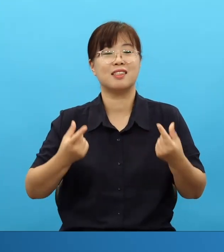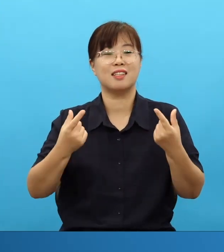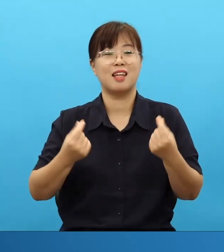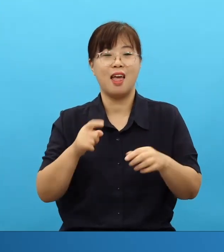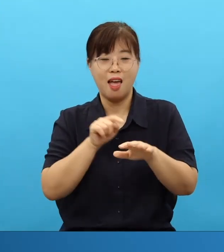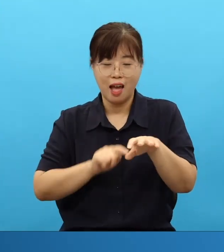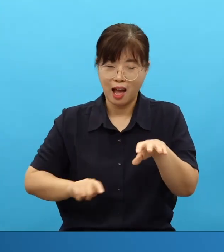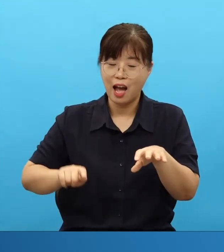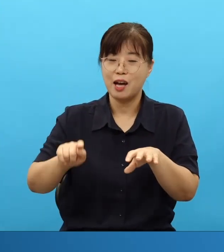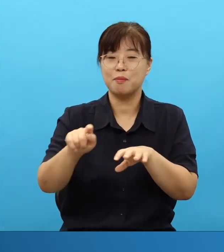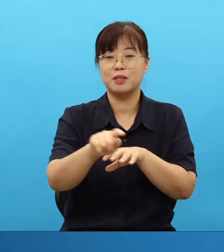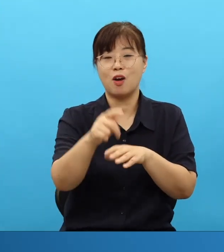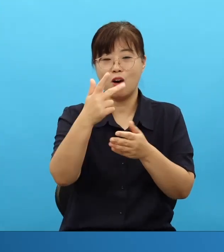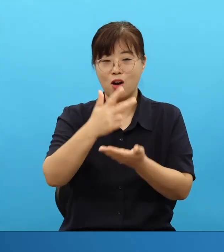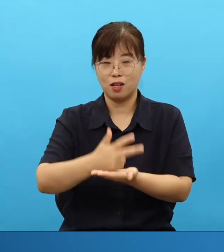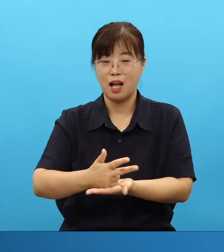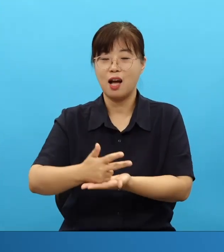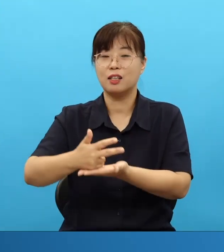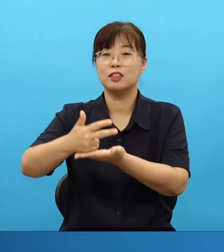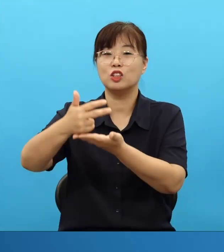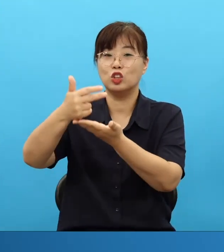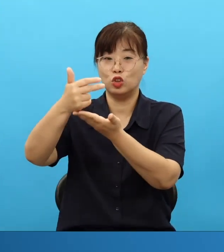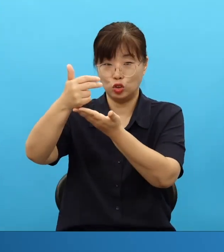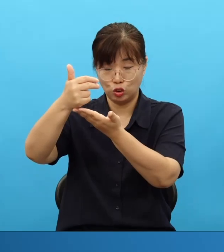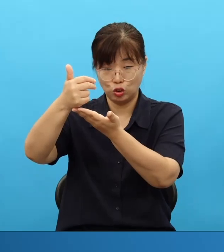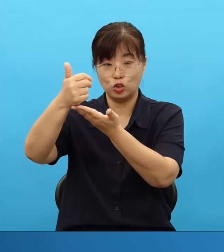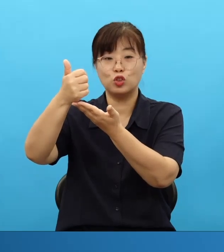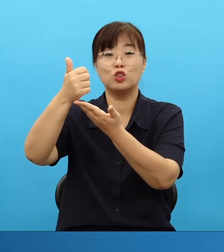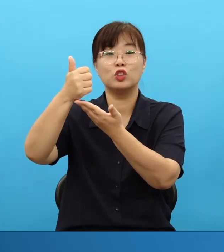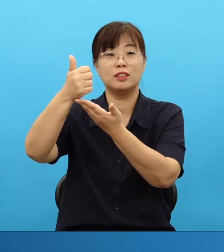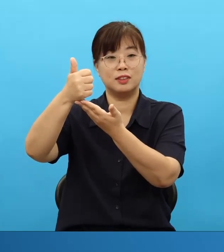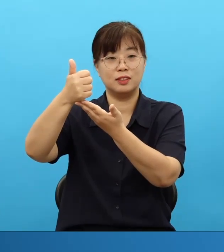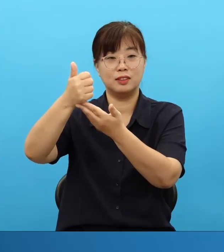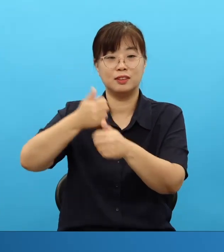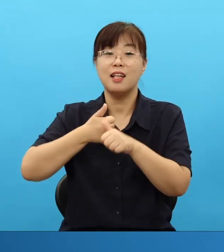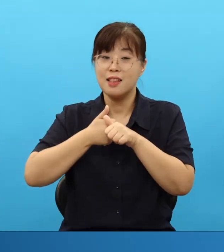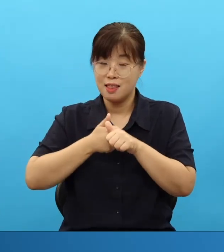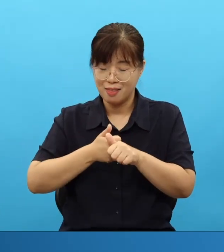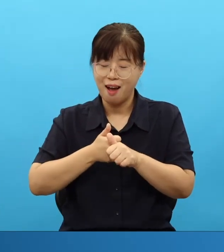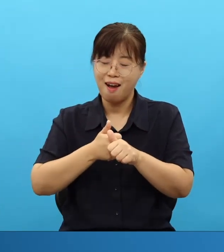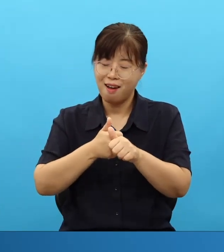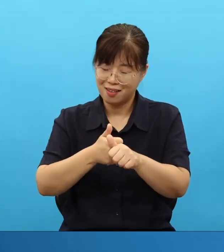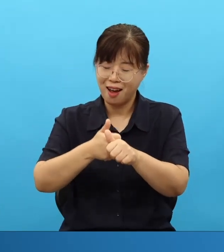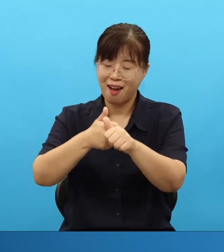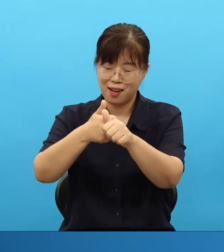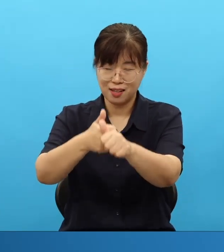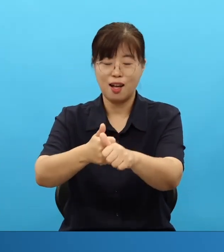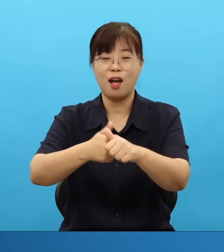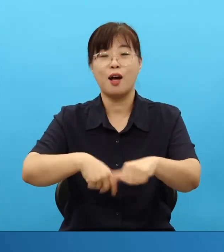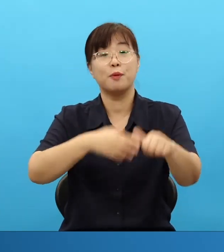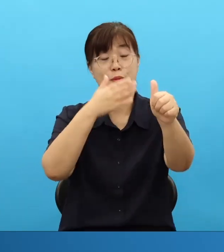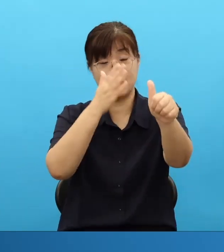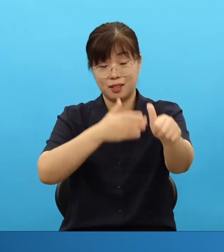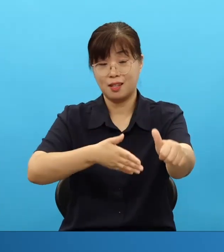군사님 완성하신 주를 사랑합시다에든